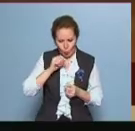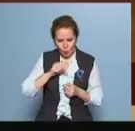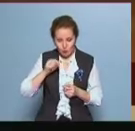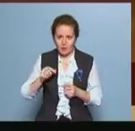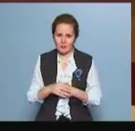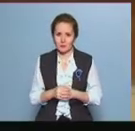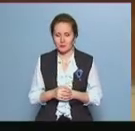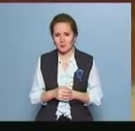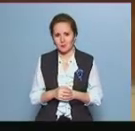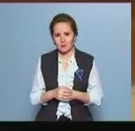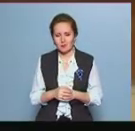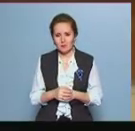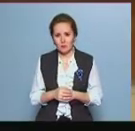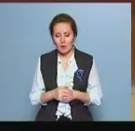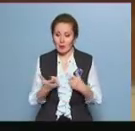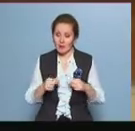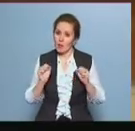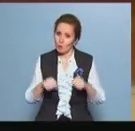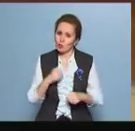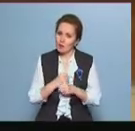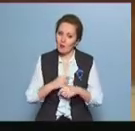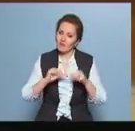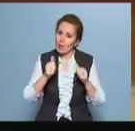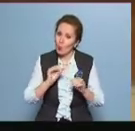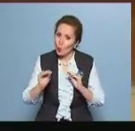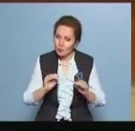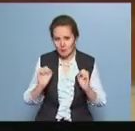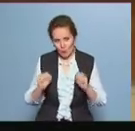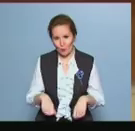можно делать фигурки.